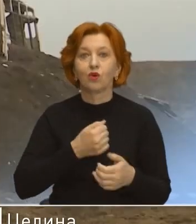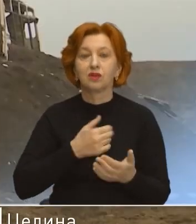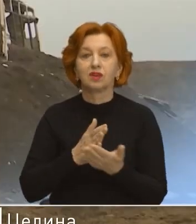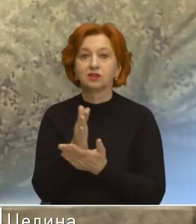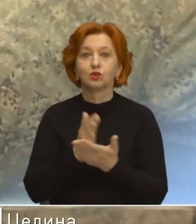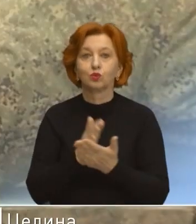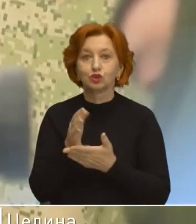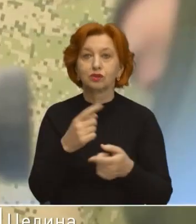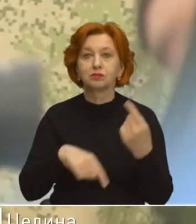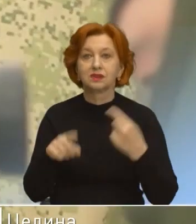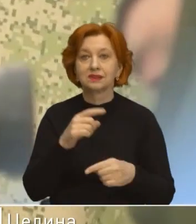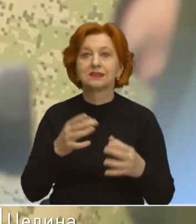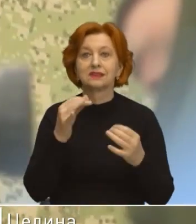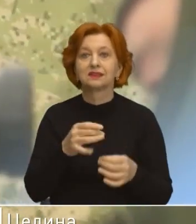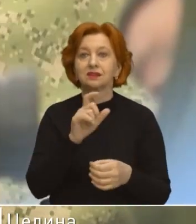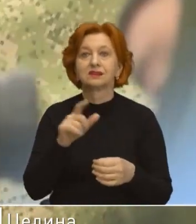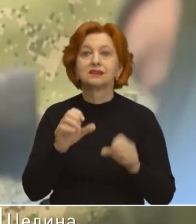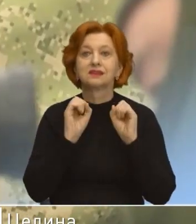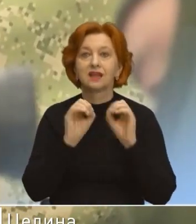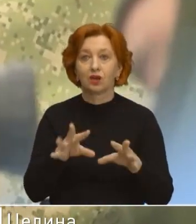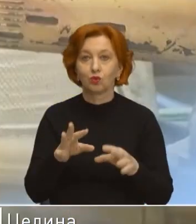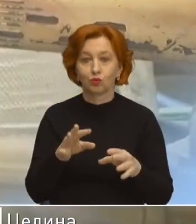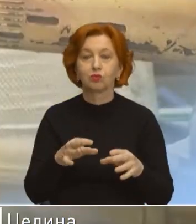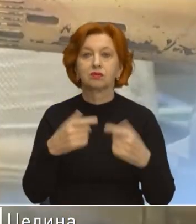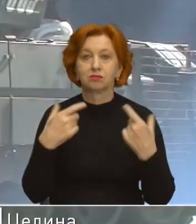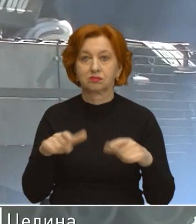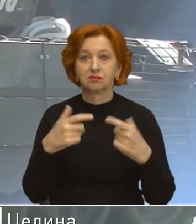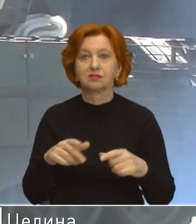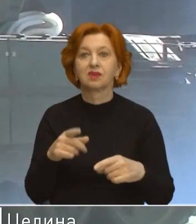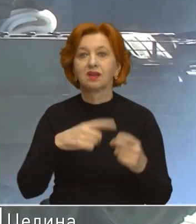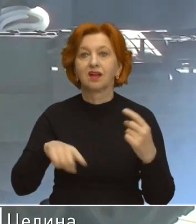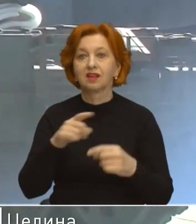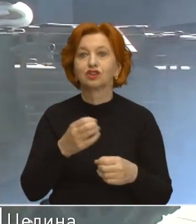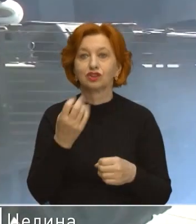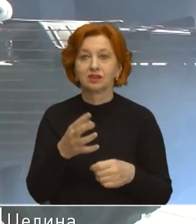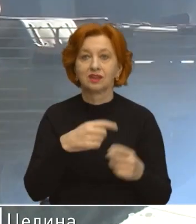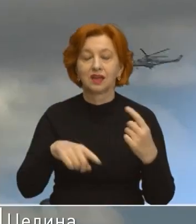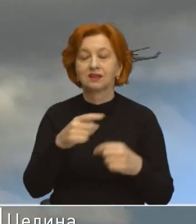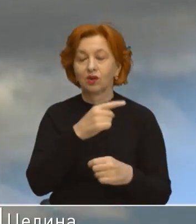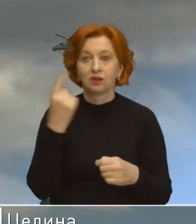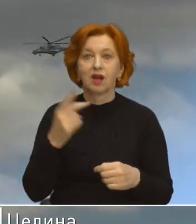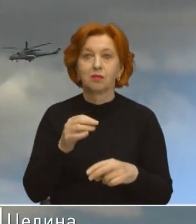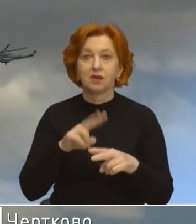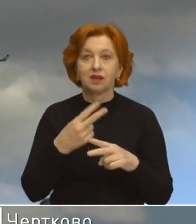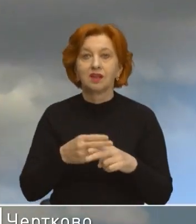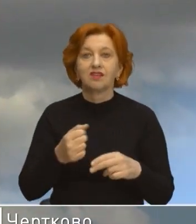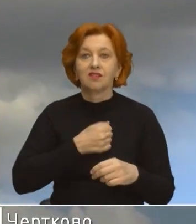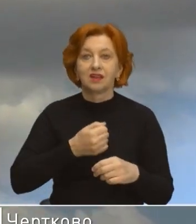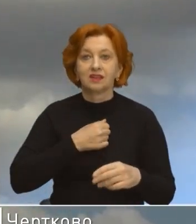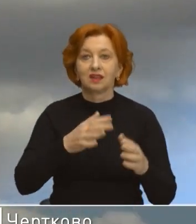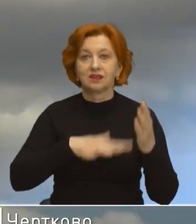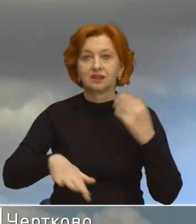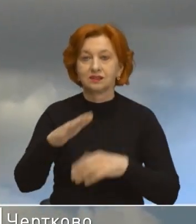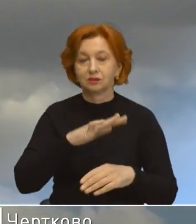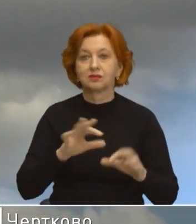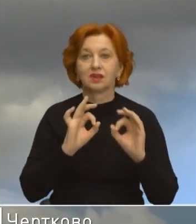на 25 общевойсковых полигонах, расположенных на территории 14 субъектов Юга России, а также на военных базах в Абхазии,